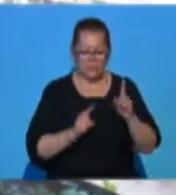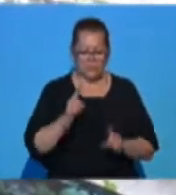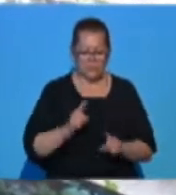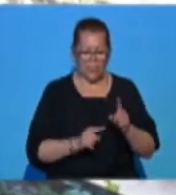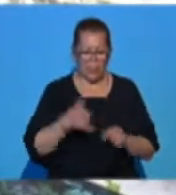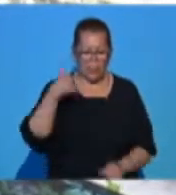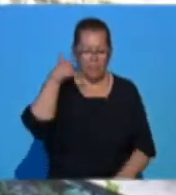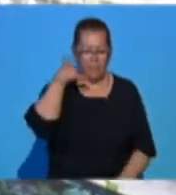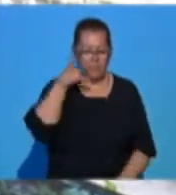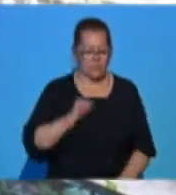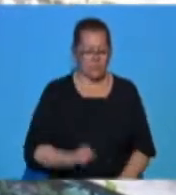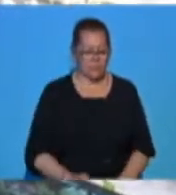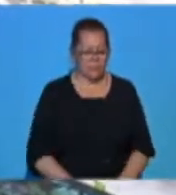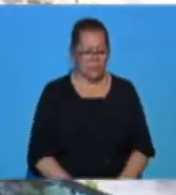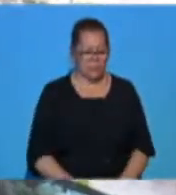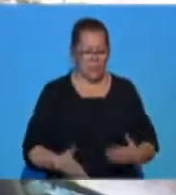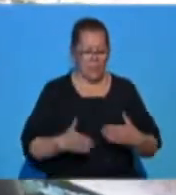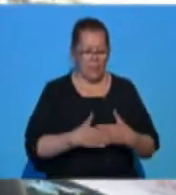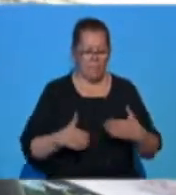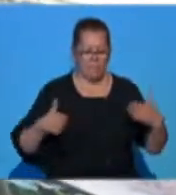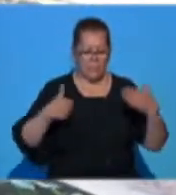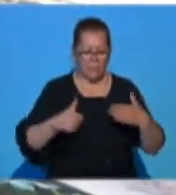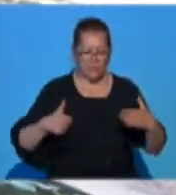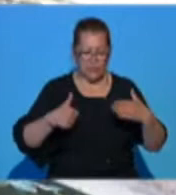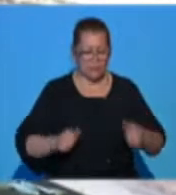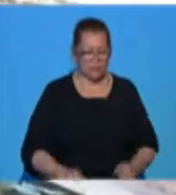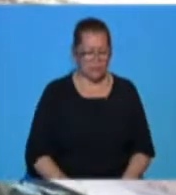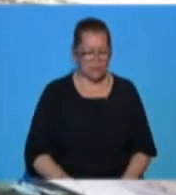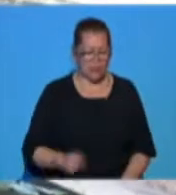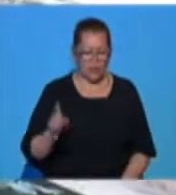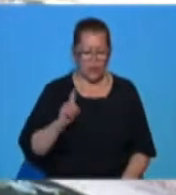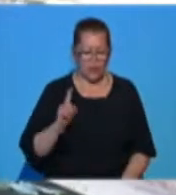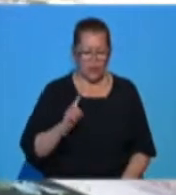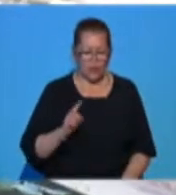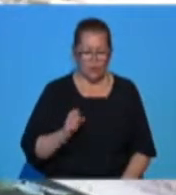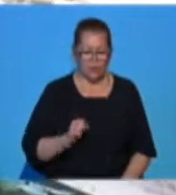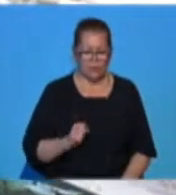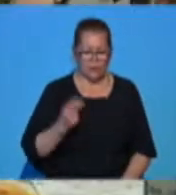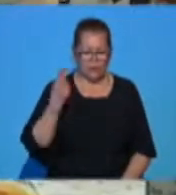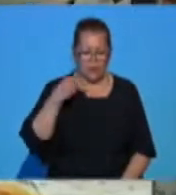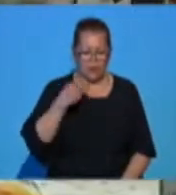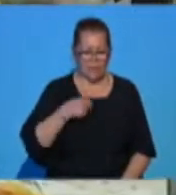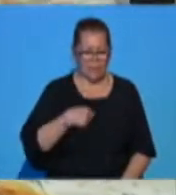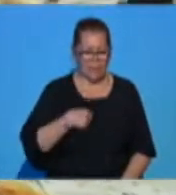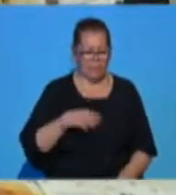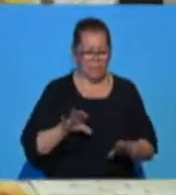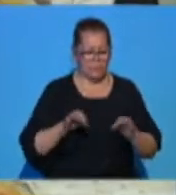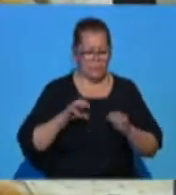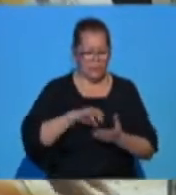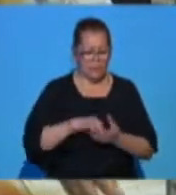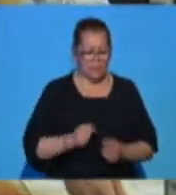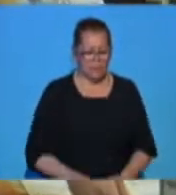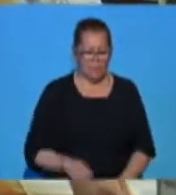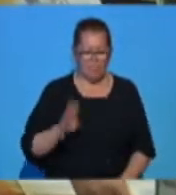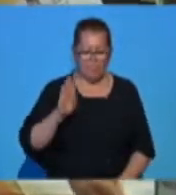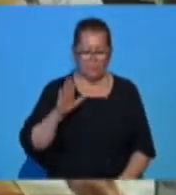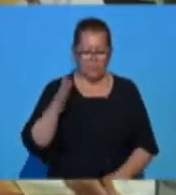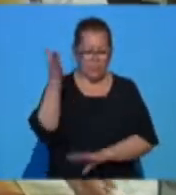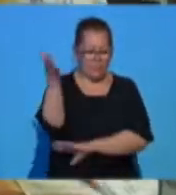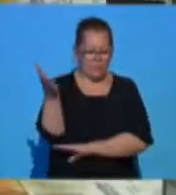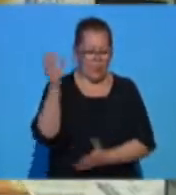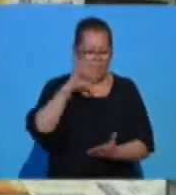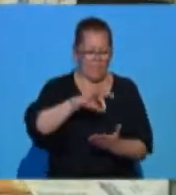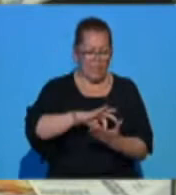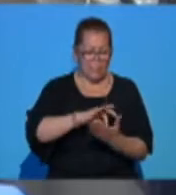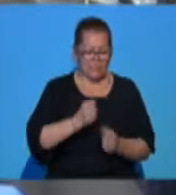spus. La aproape 60 de ani, nu cred eu că am prioritate în fața tinerilor. 45 de angajatori au fost prezenți